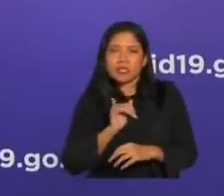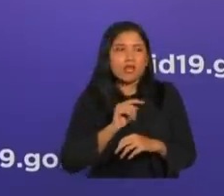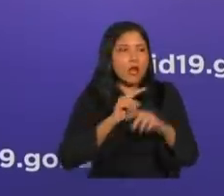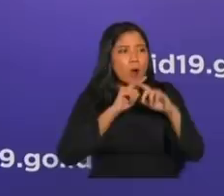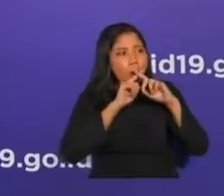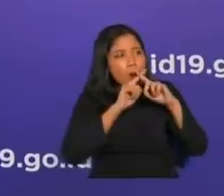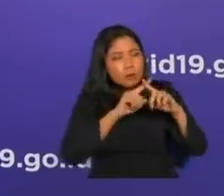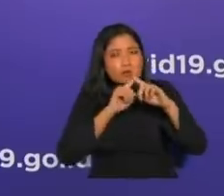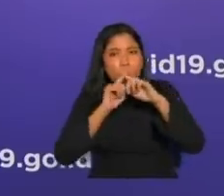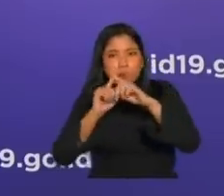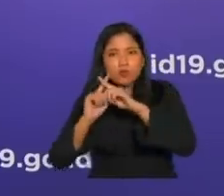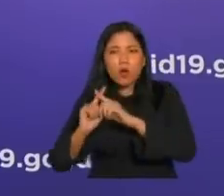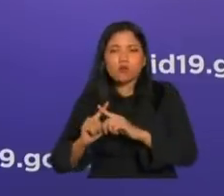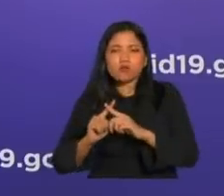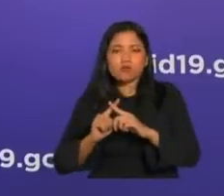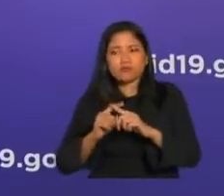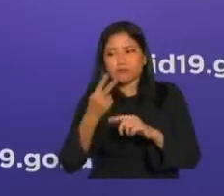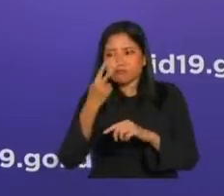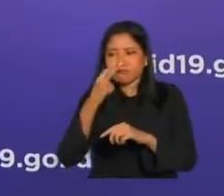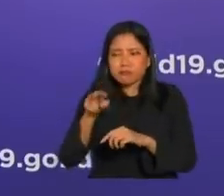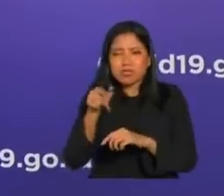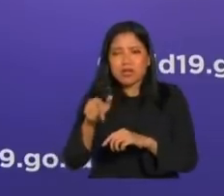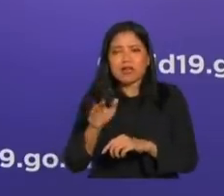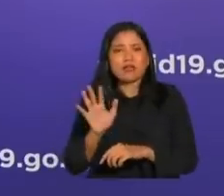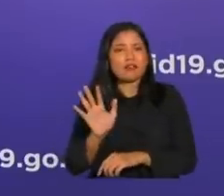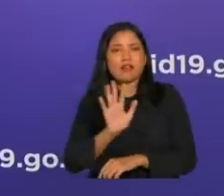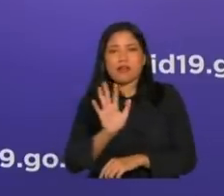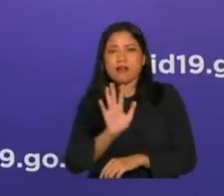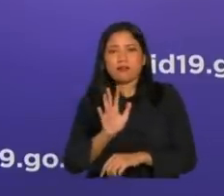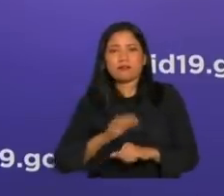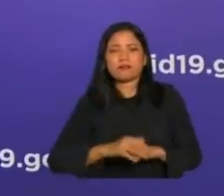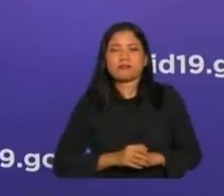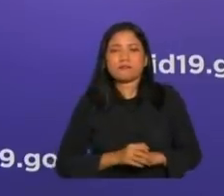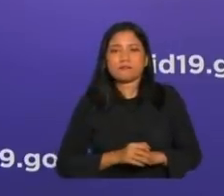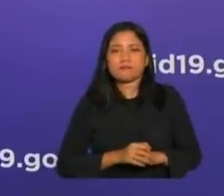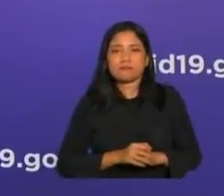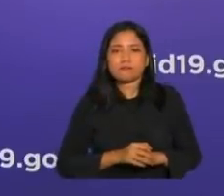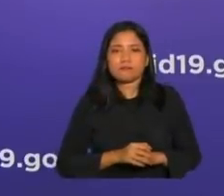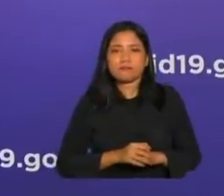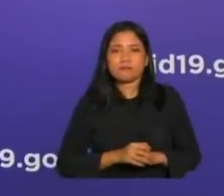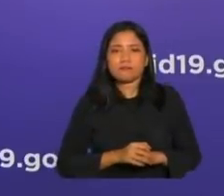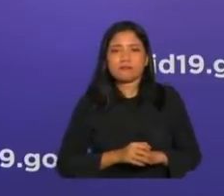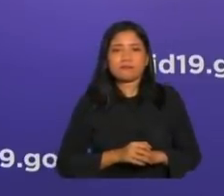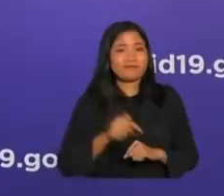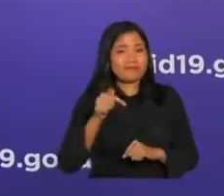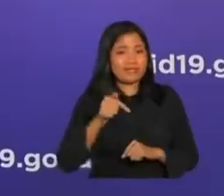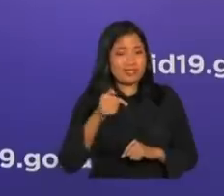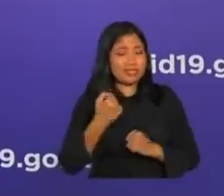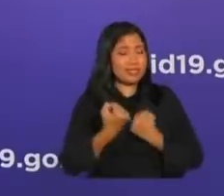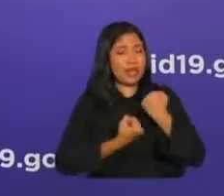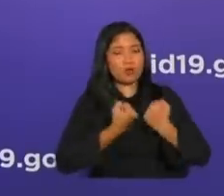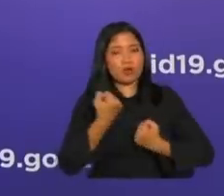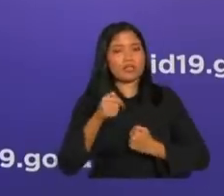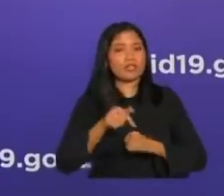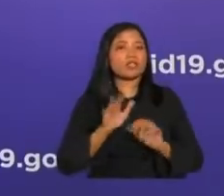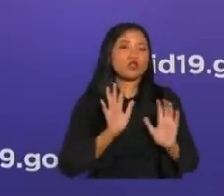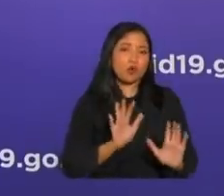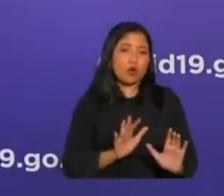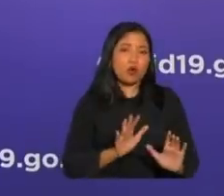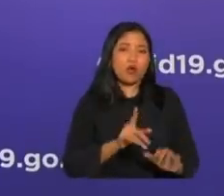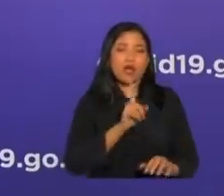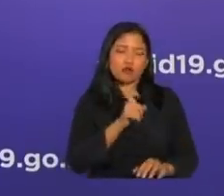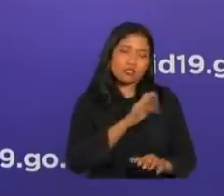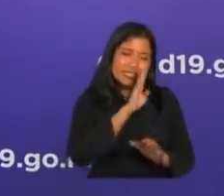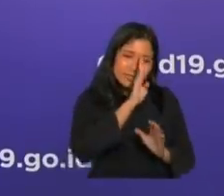berita-berita yang tidak bisa dipertanggungjawabkan saudara-saudara hanya ini yang bisa kita lakukan lakukan dengan